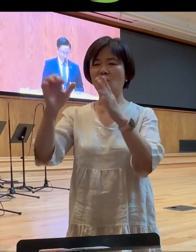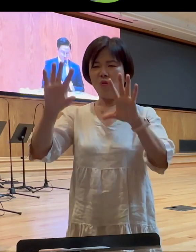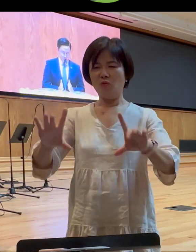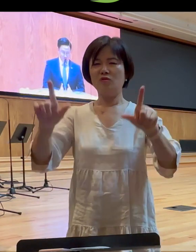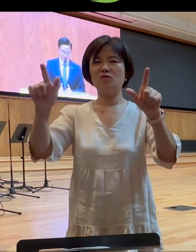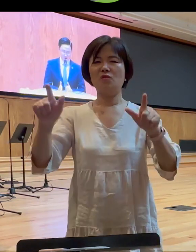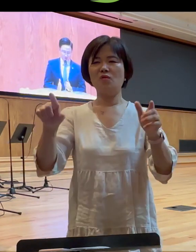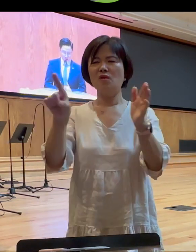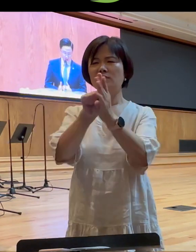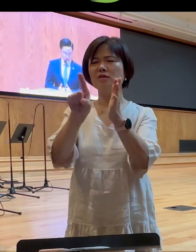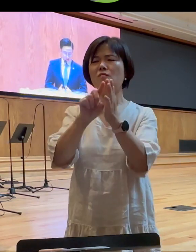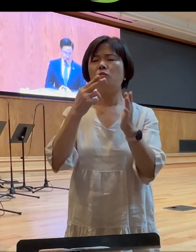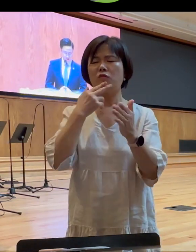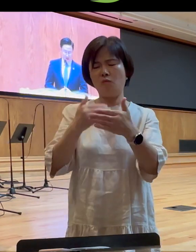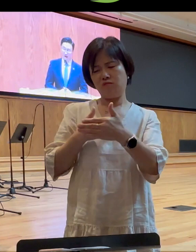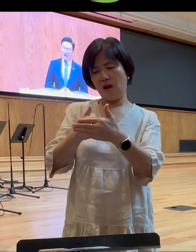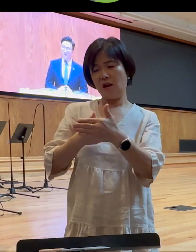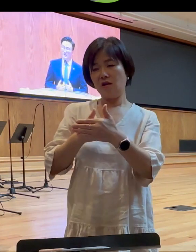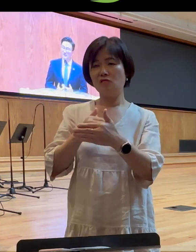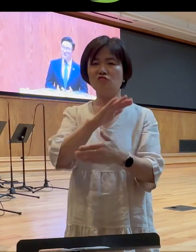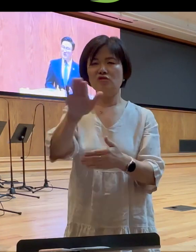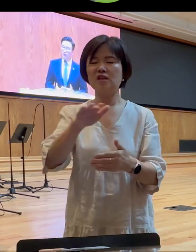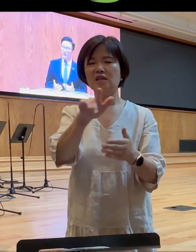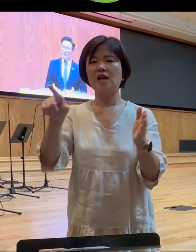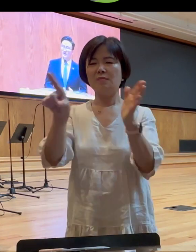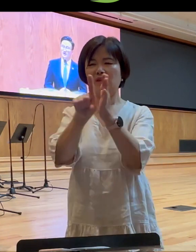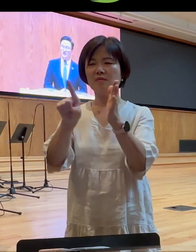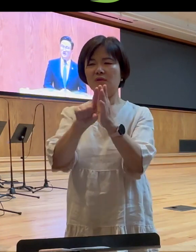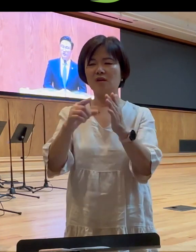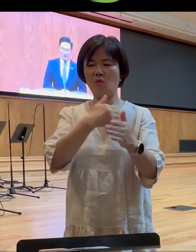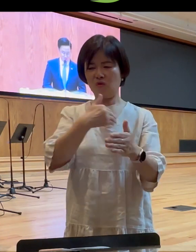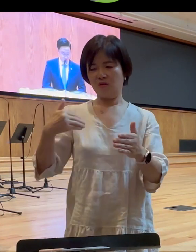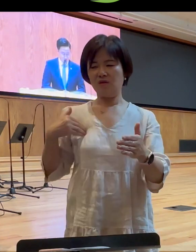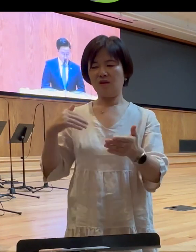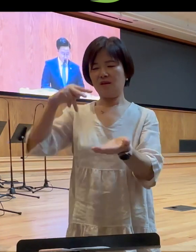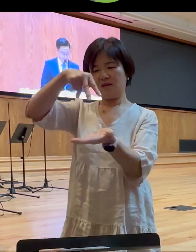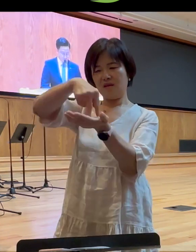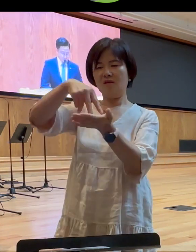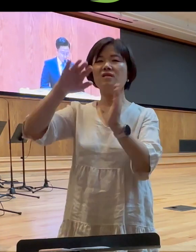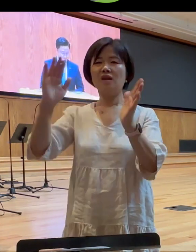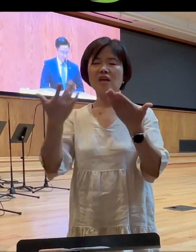오늘도 불신하며 불안해하는 우리의 믿음이 온전해지기를 원하십니다.